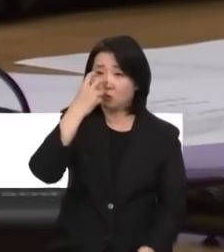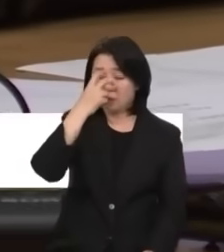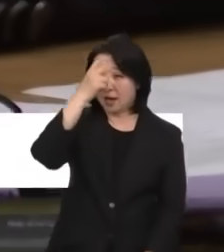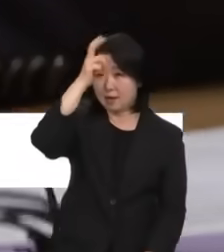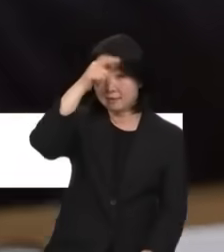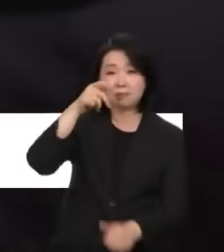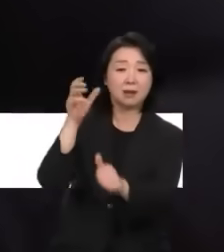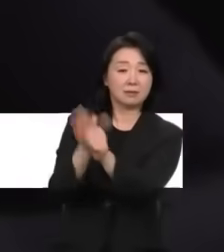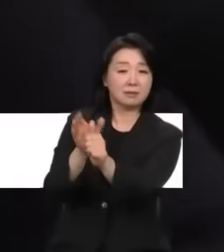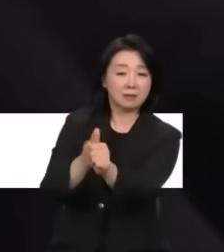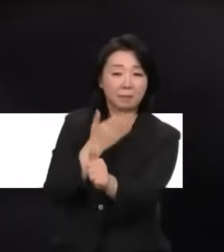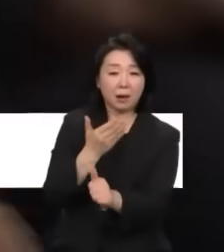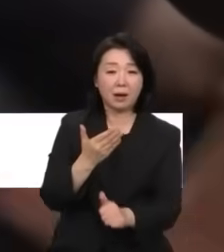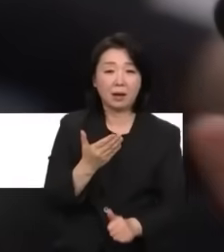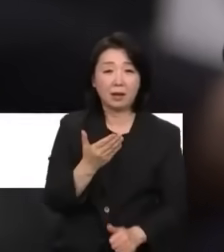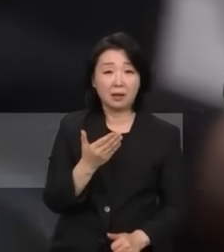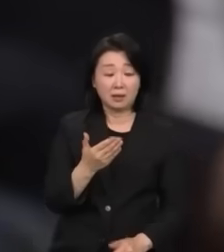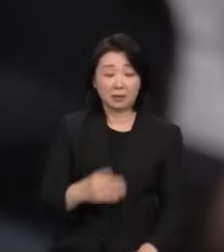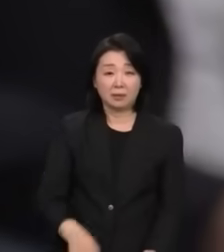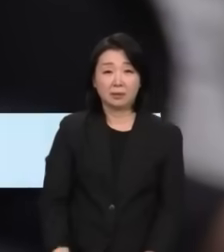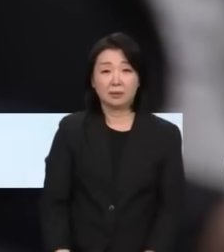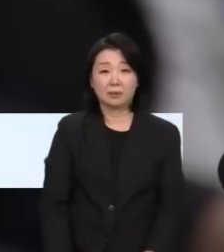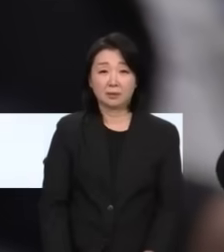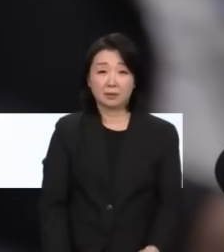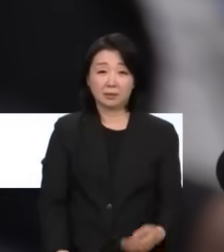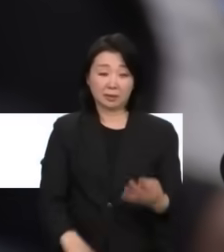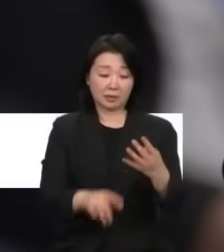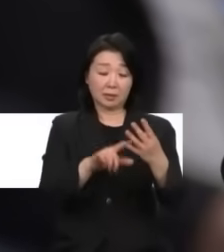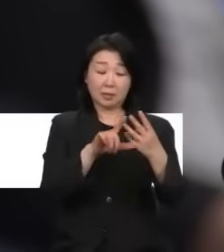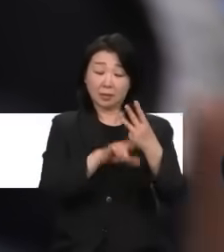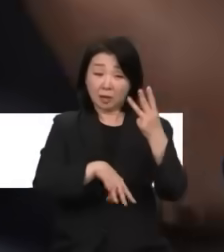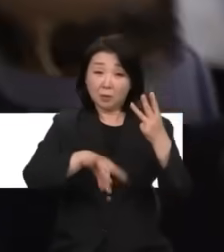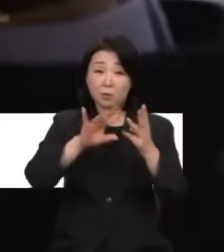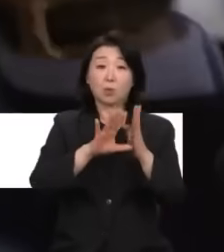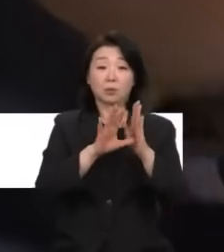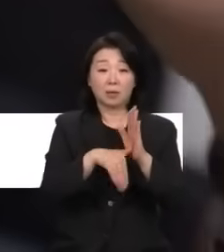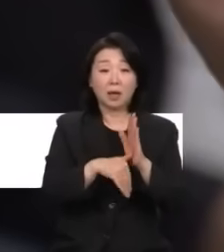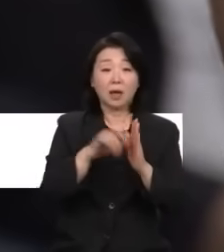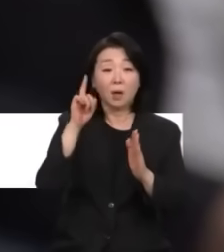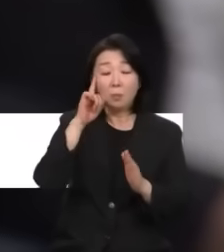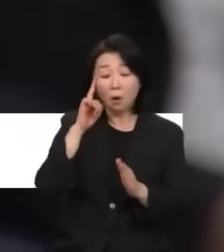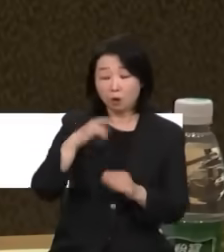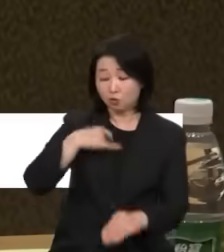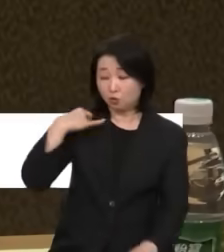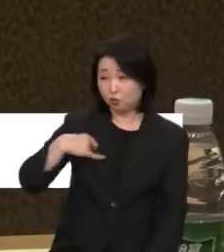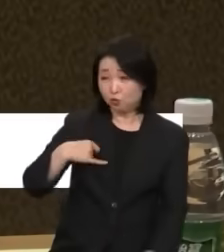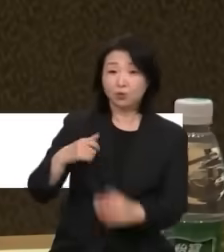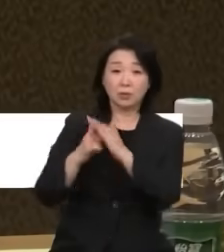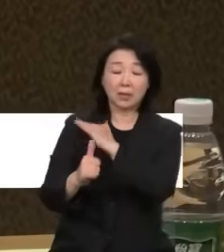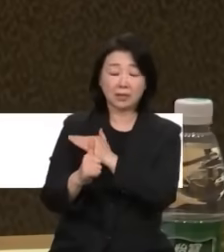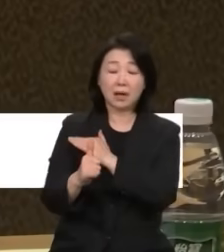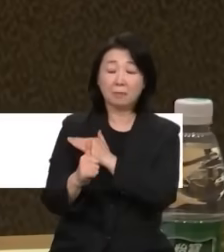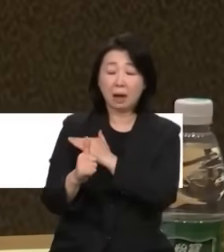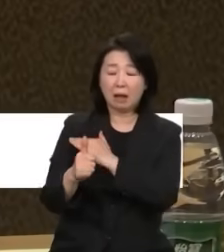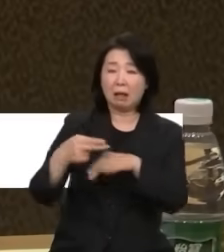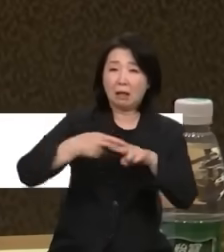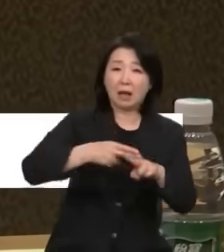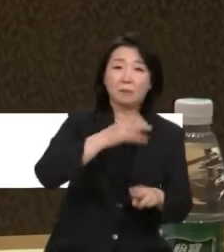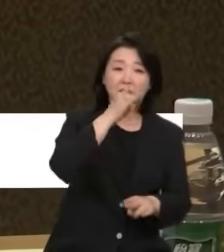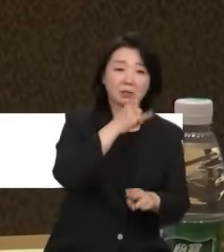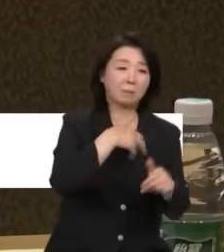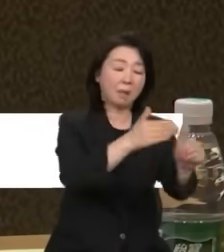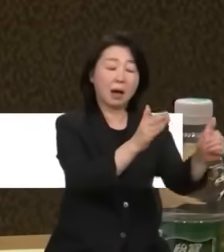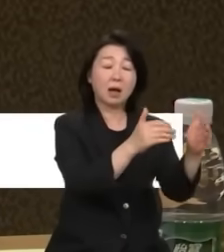수 있습니다. 지난달 초 주중대사관에 근무 중인 한 주재관은 정대사에게 갑질을 당했다며 외교부에